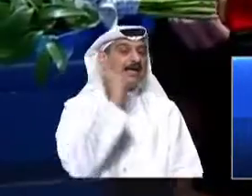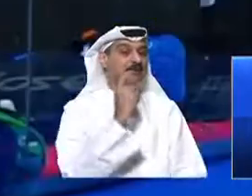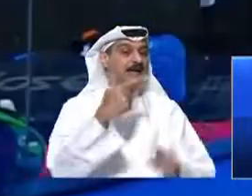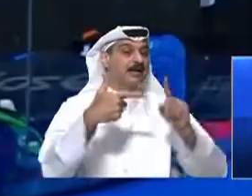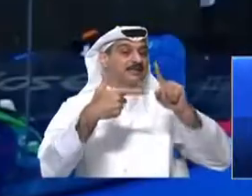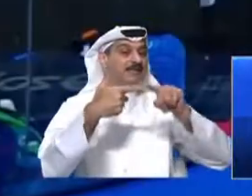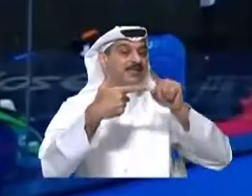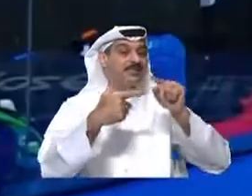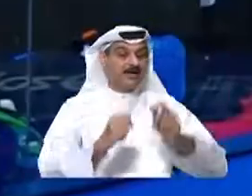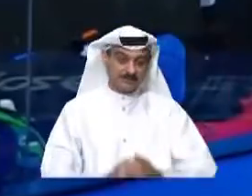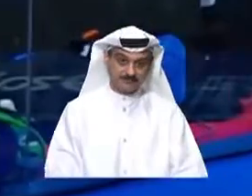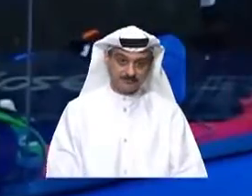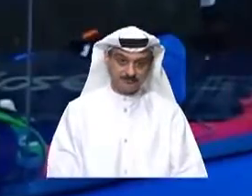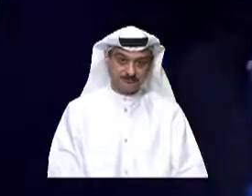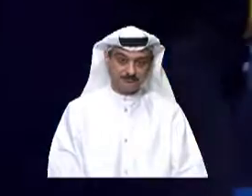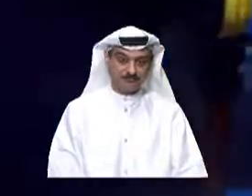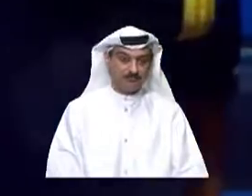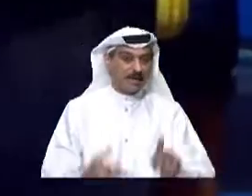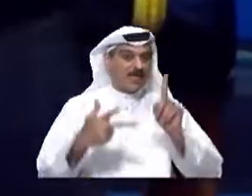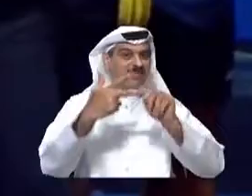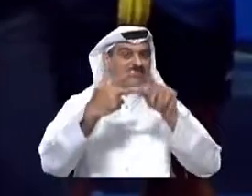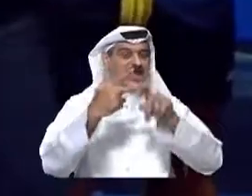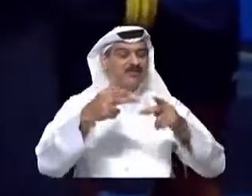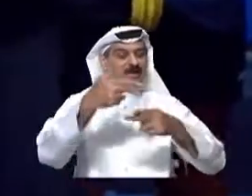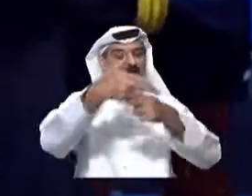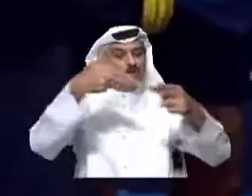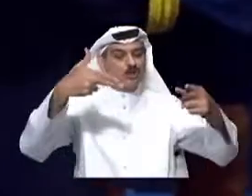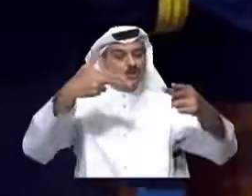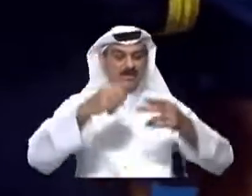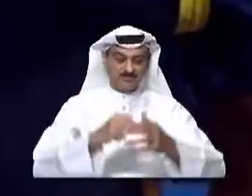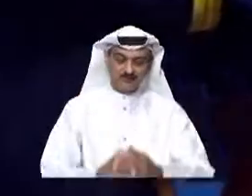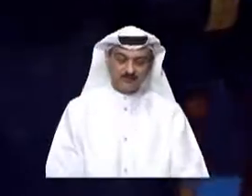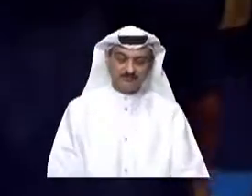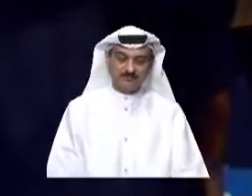والفضية، أما منتخبنا الوطني فحل ثالثا